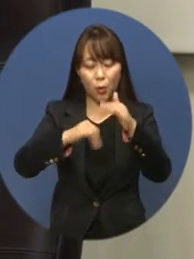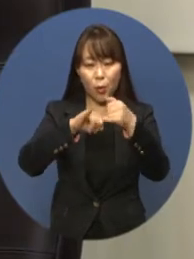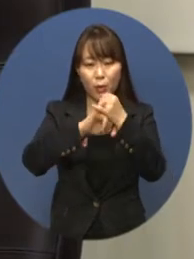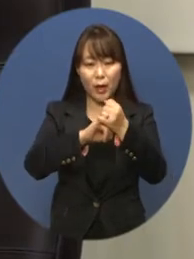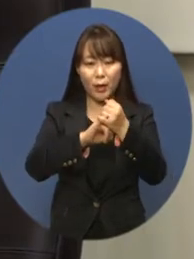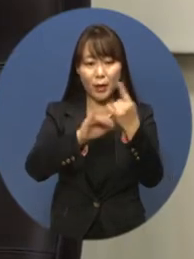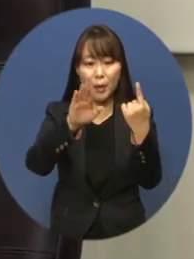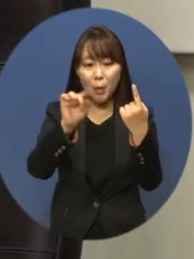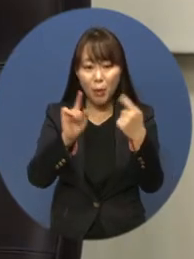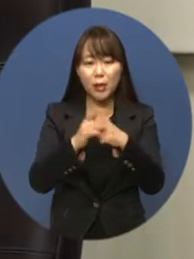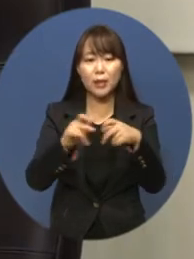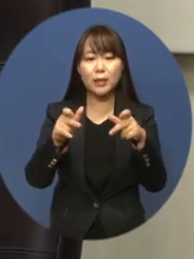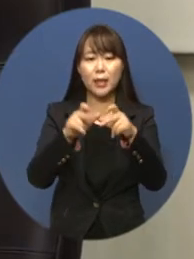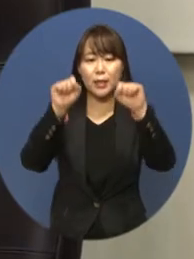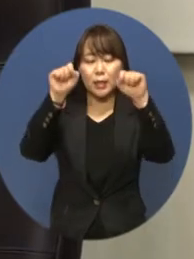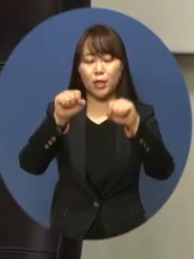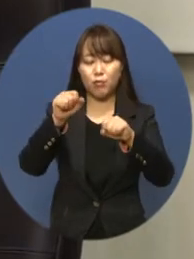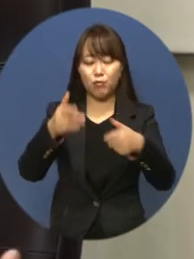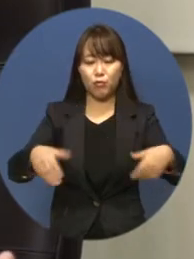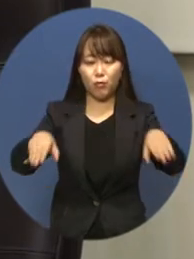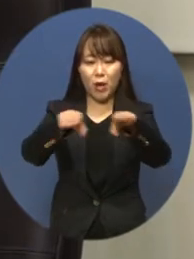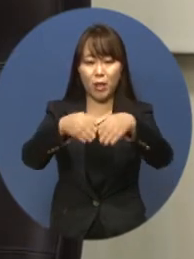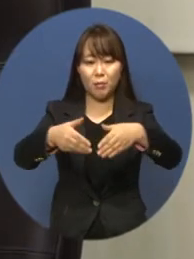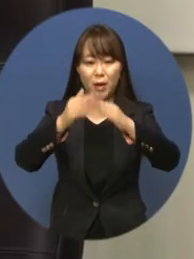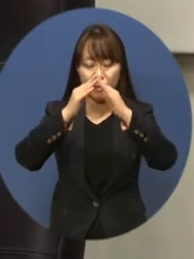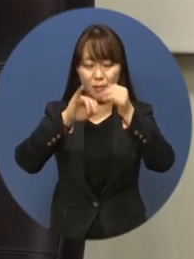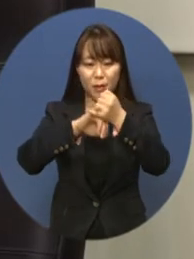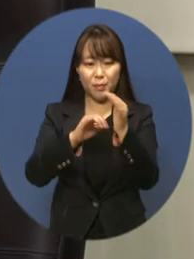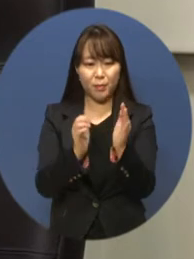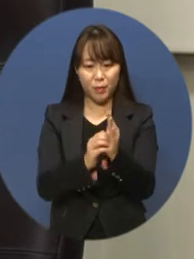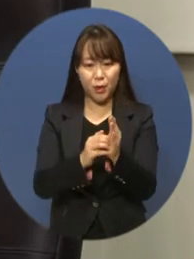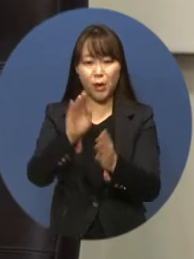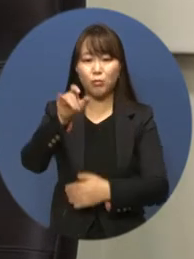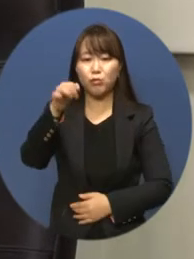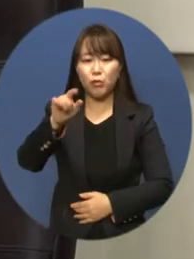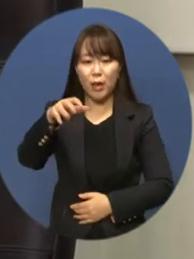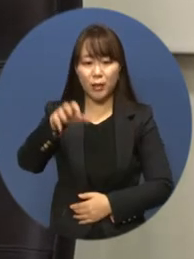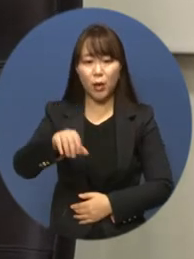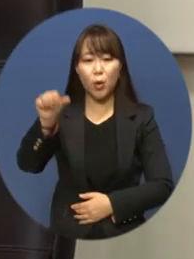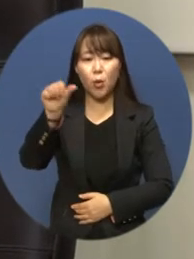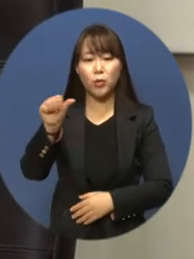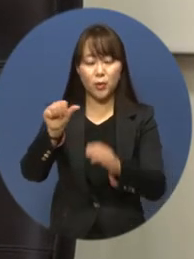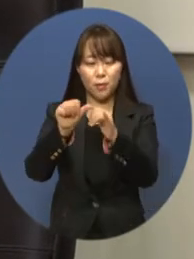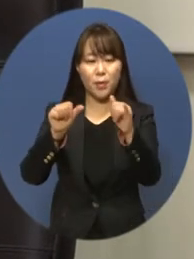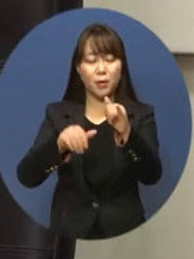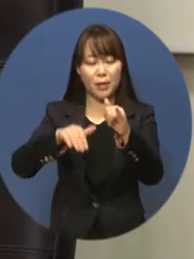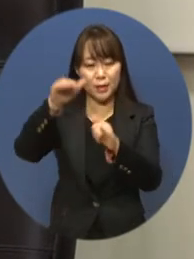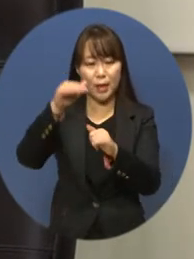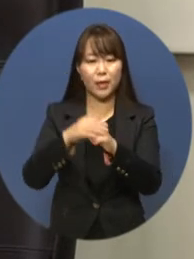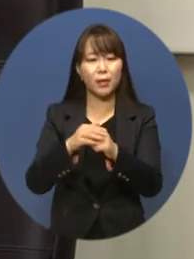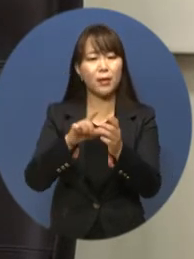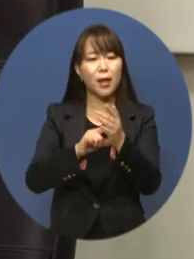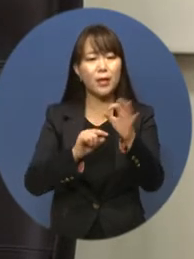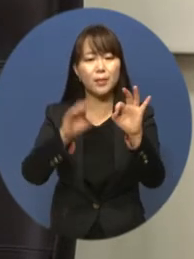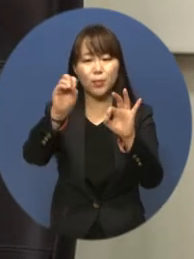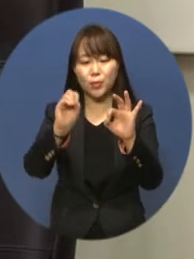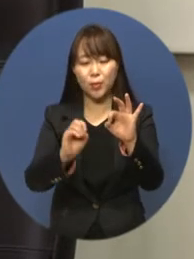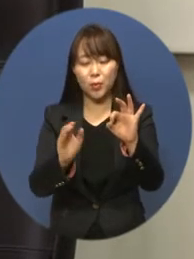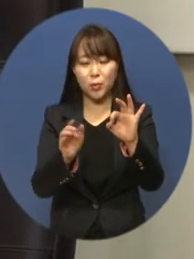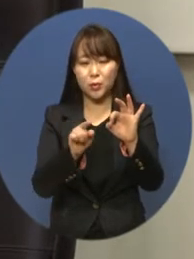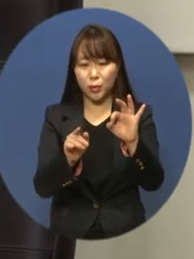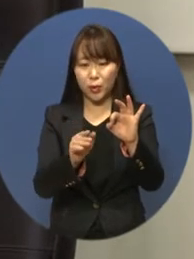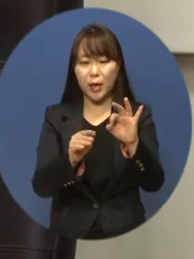1번으로 장애인 체육관을 짓겠다고 했습니다. 우리 부안군에는 5천 명 이상 약 10% 인구의